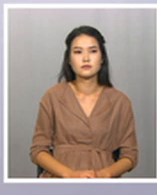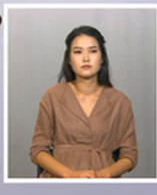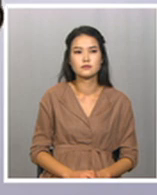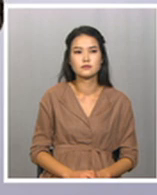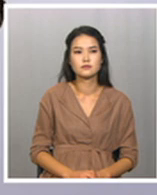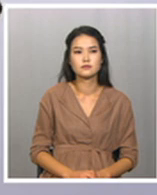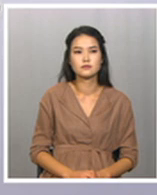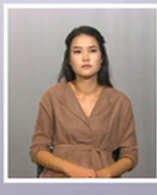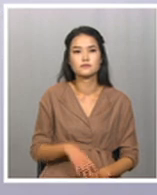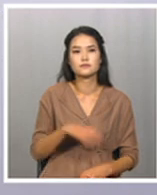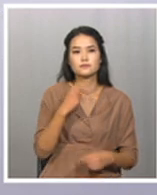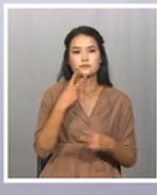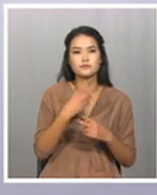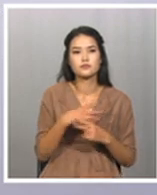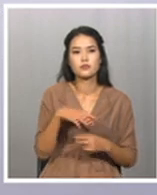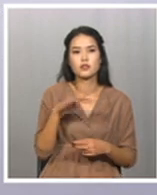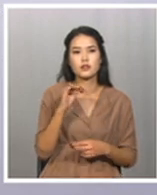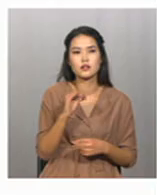Келесі,